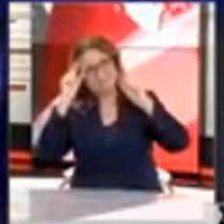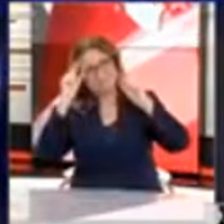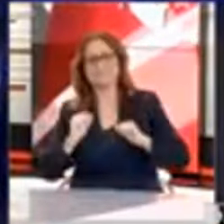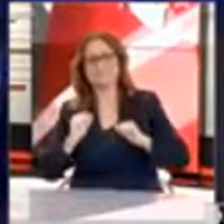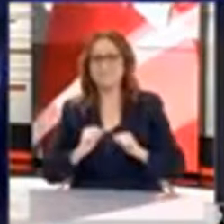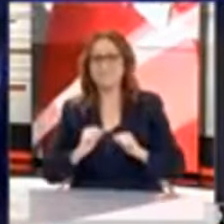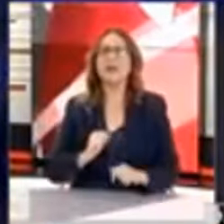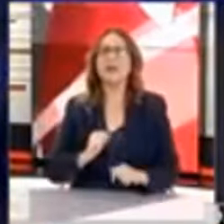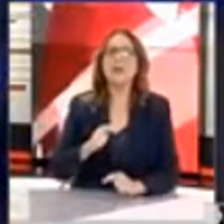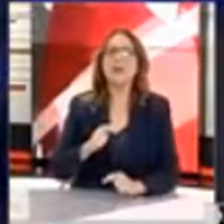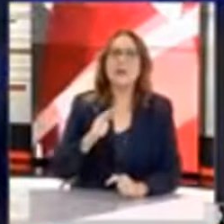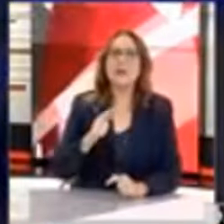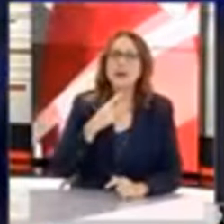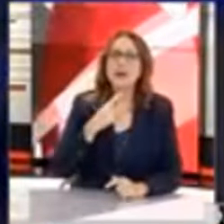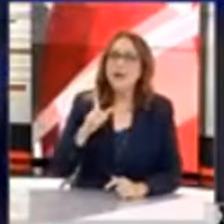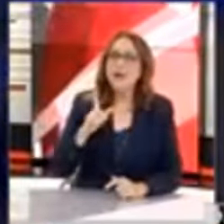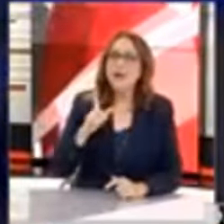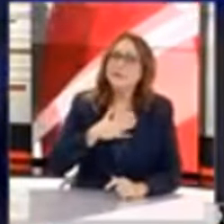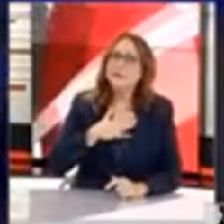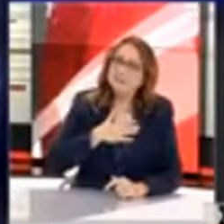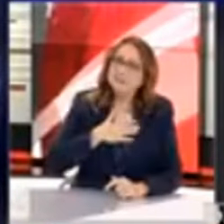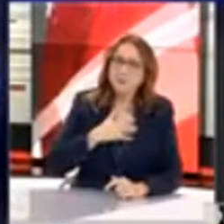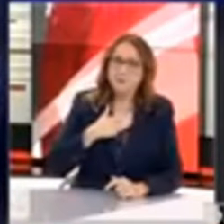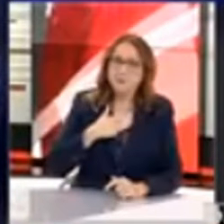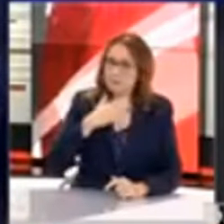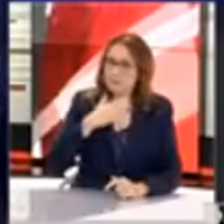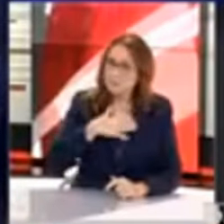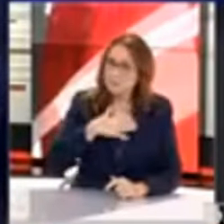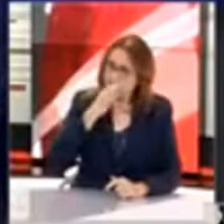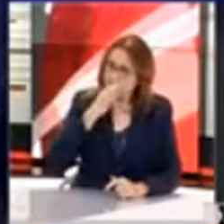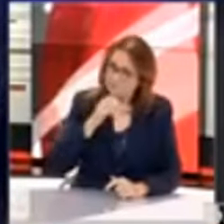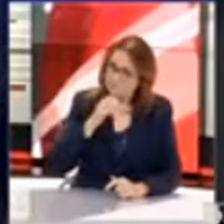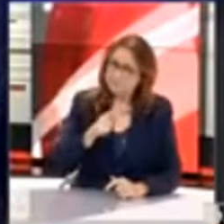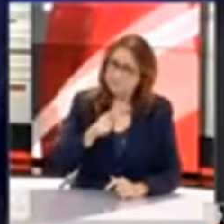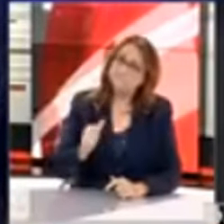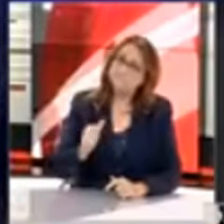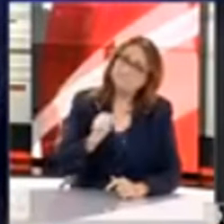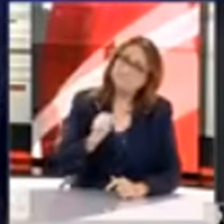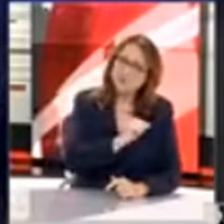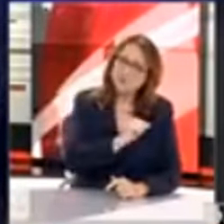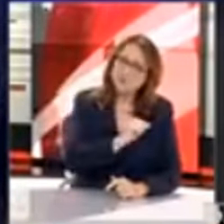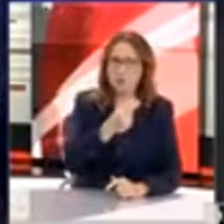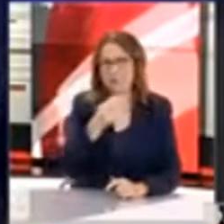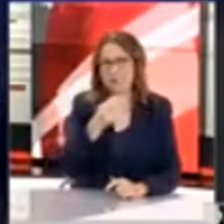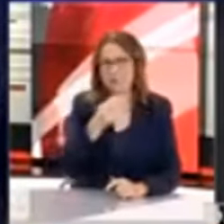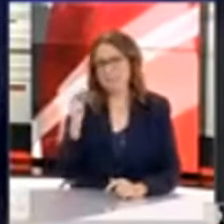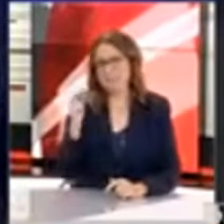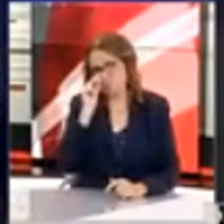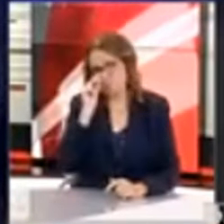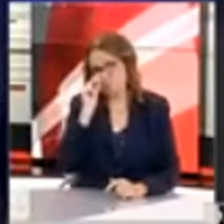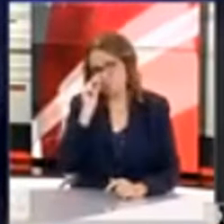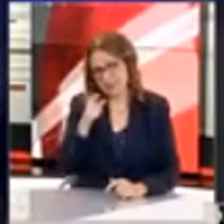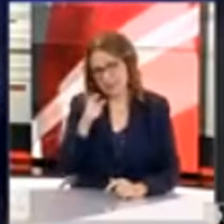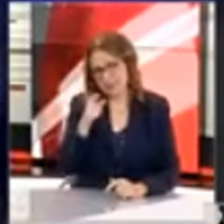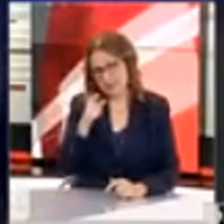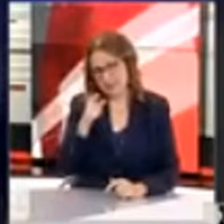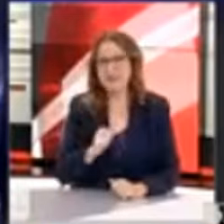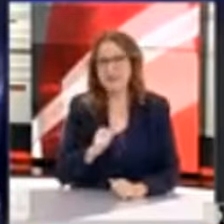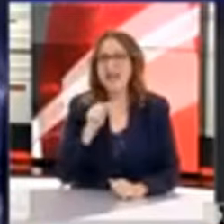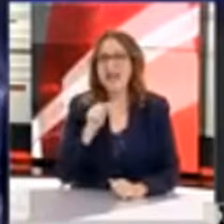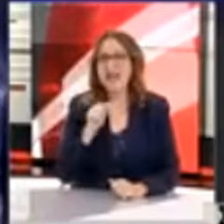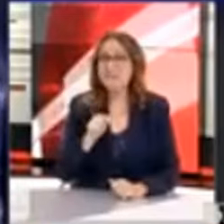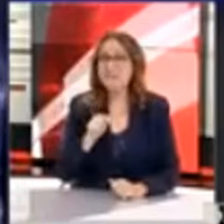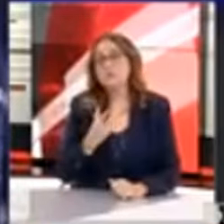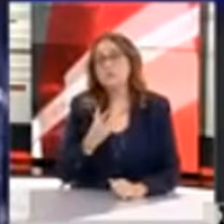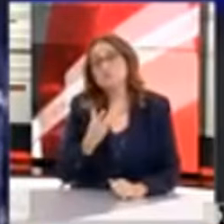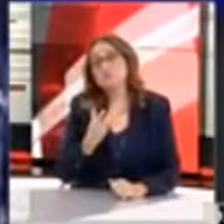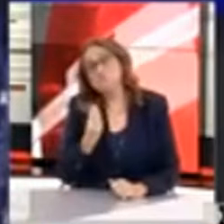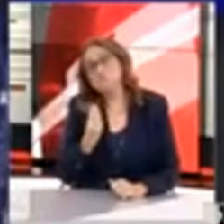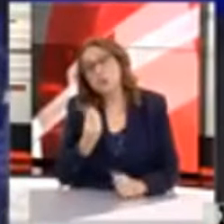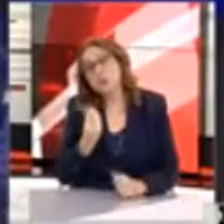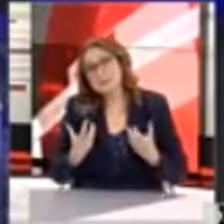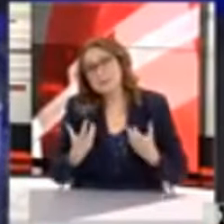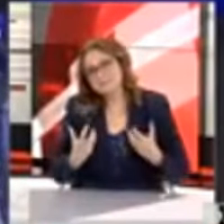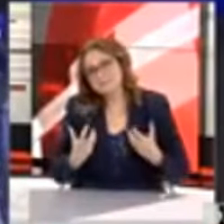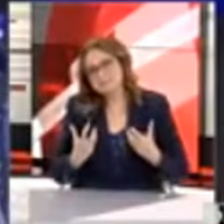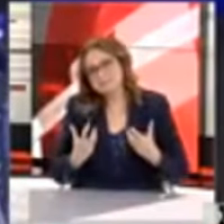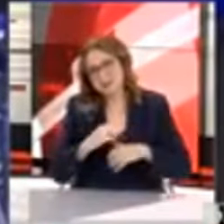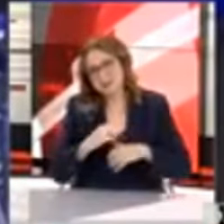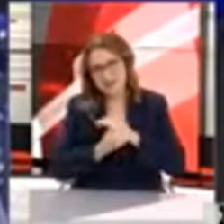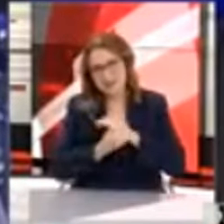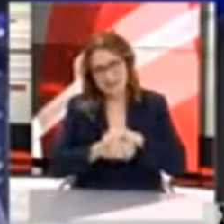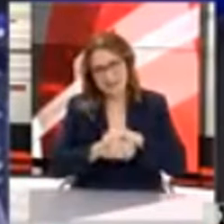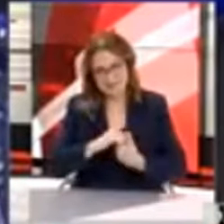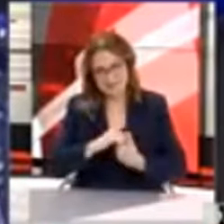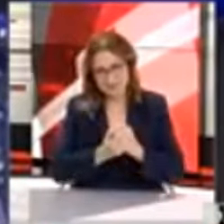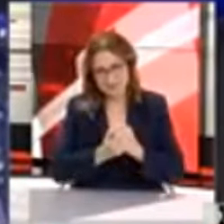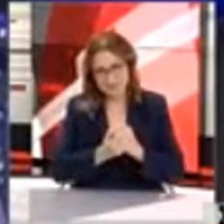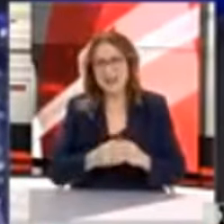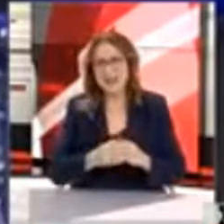Θα μου επιτρέψετε να επιστρέψω στο Σκοπιανό, καθότι υπάρχει πολύ μεγάλο ενδιαφέρον. Αν συνυπολογίσουμε και ότι το